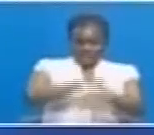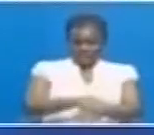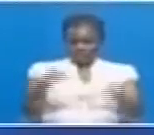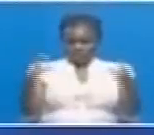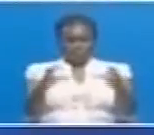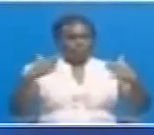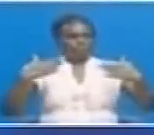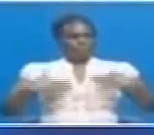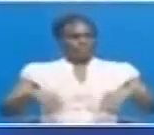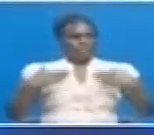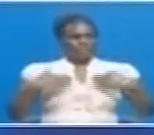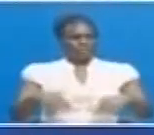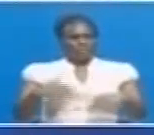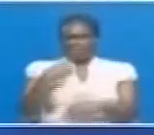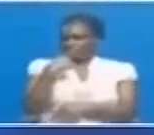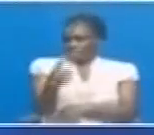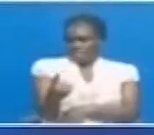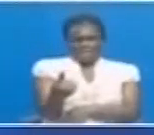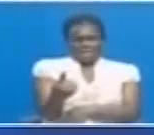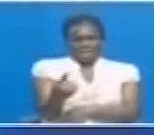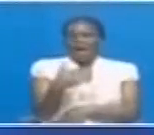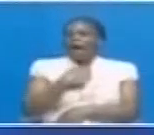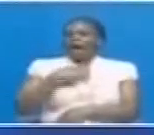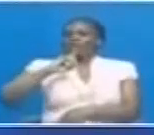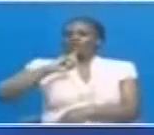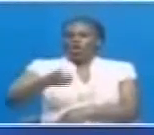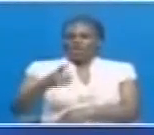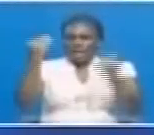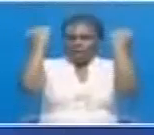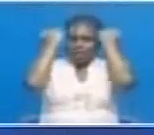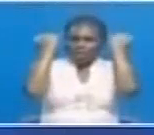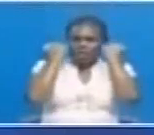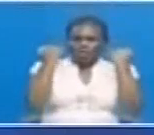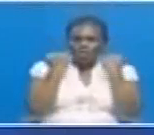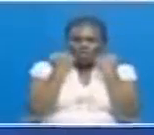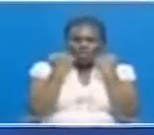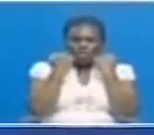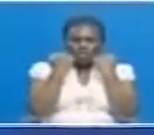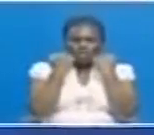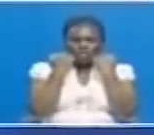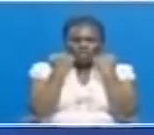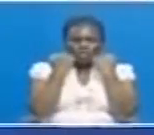people claiming that they have a court order to bring in